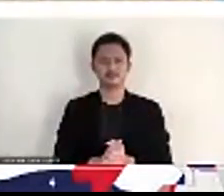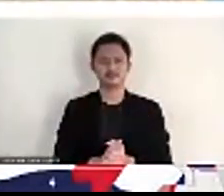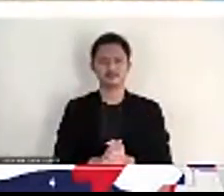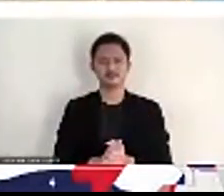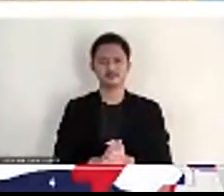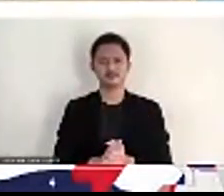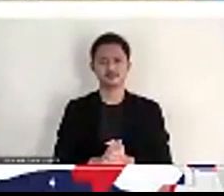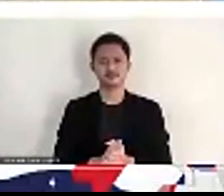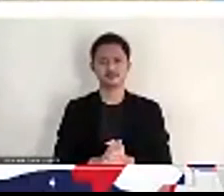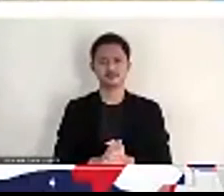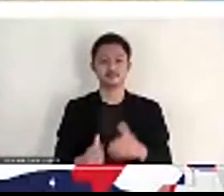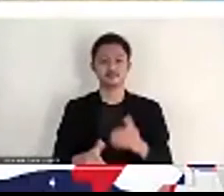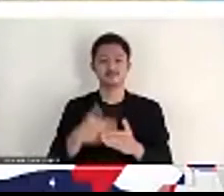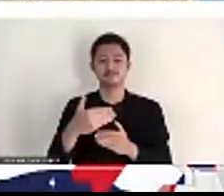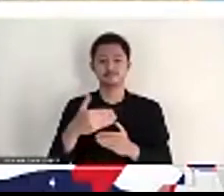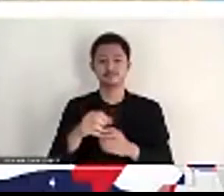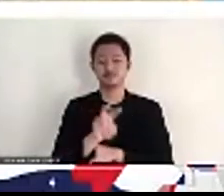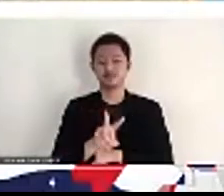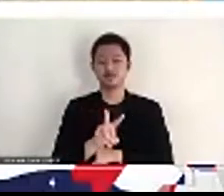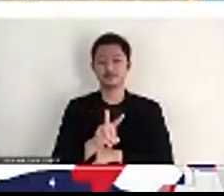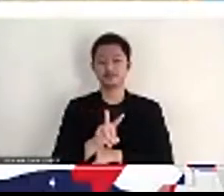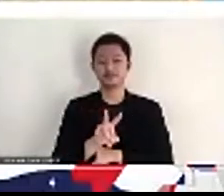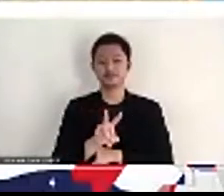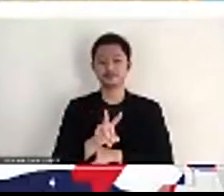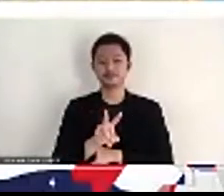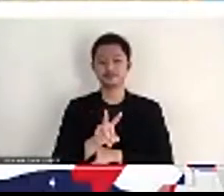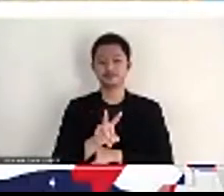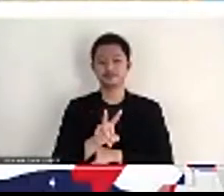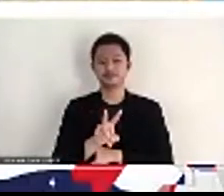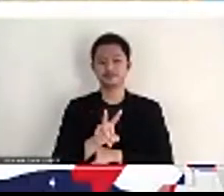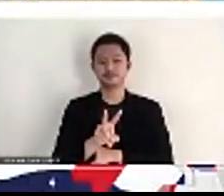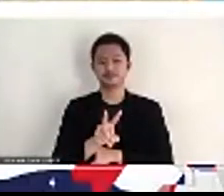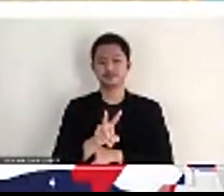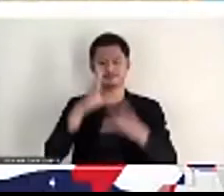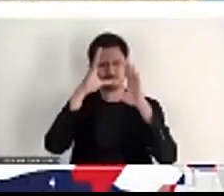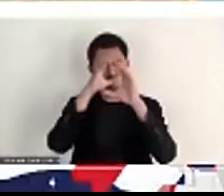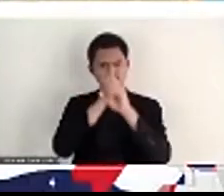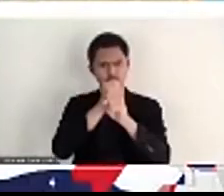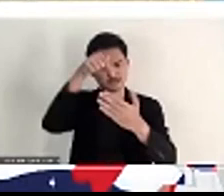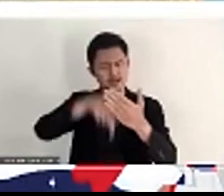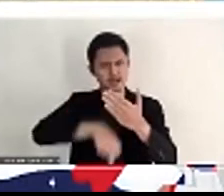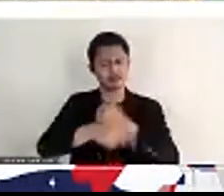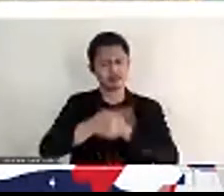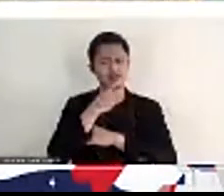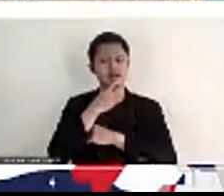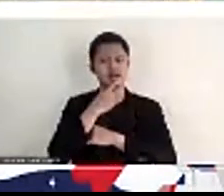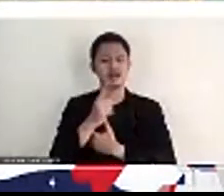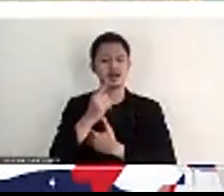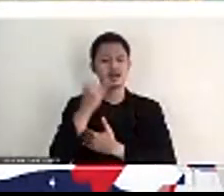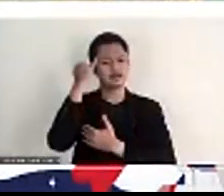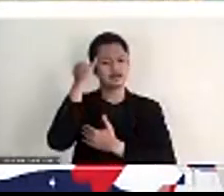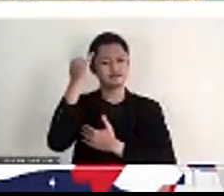Kemudian pada fase kedua kami mengembangkan secara spesifik untuk melakukan satu